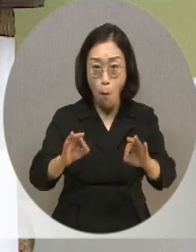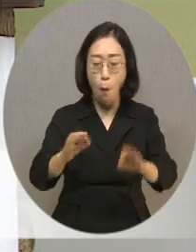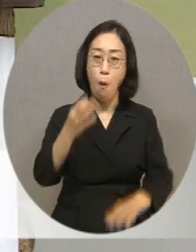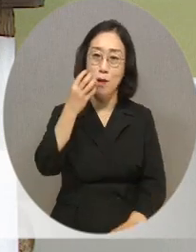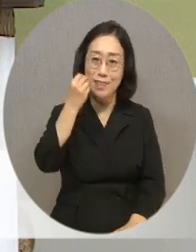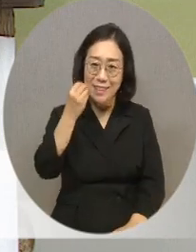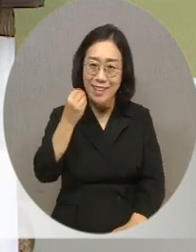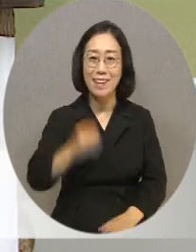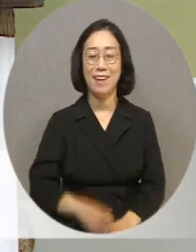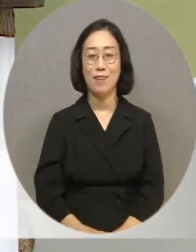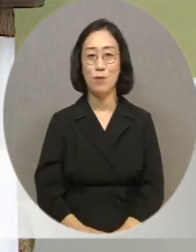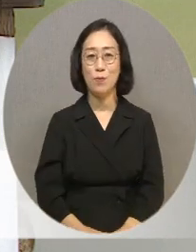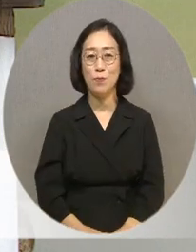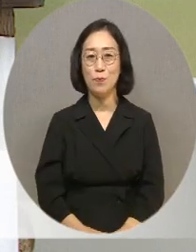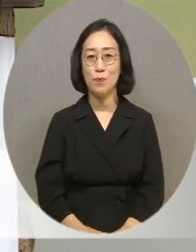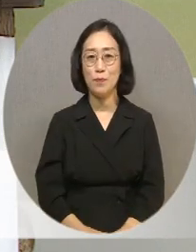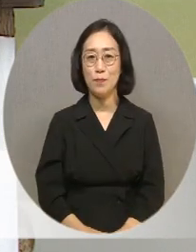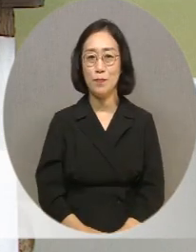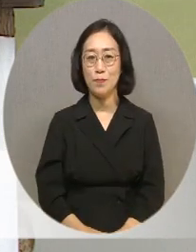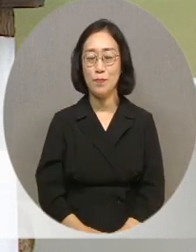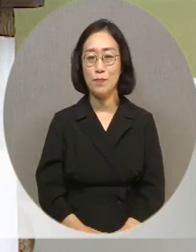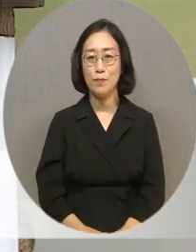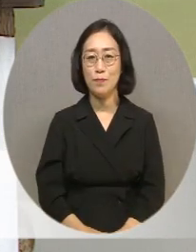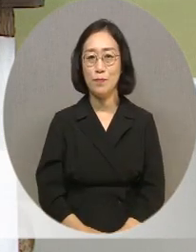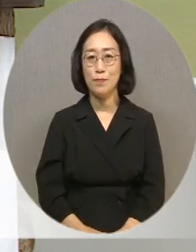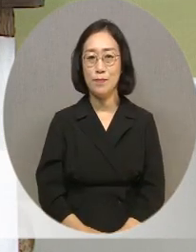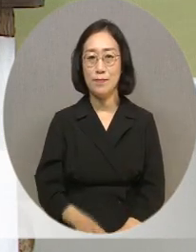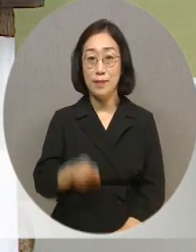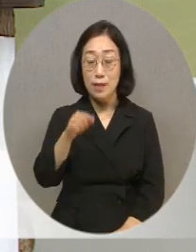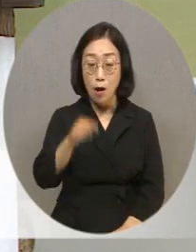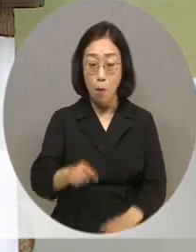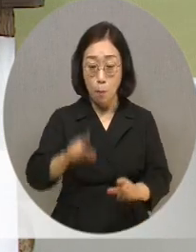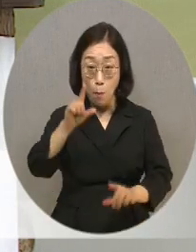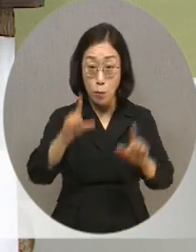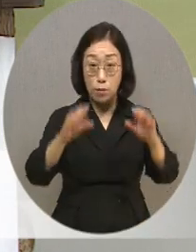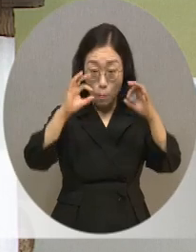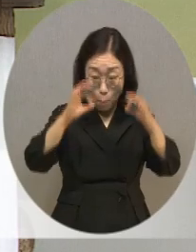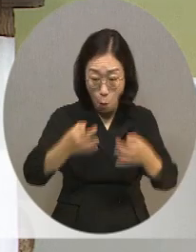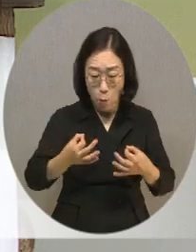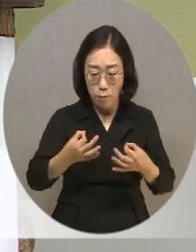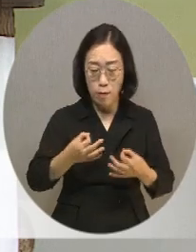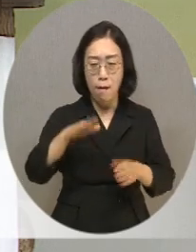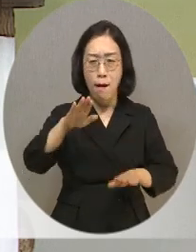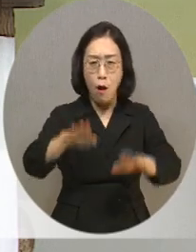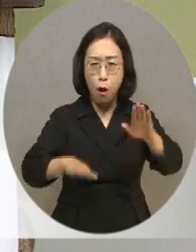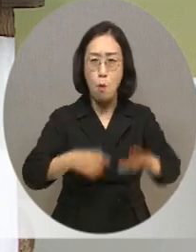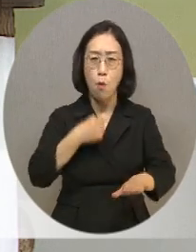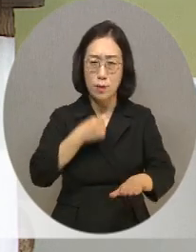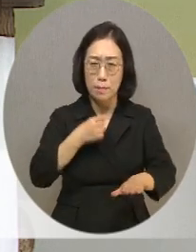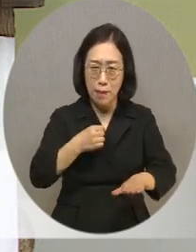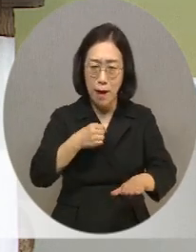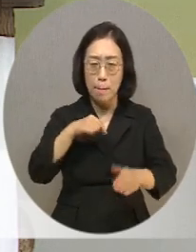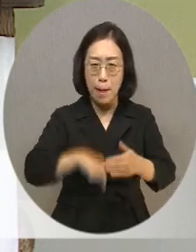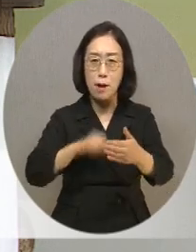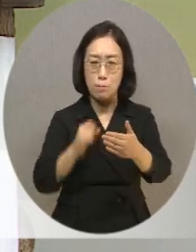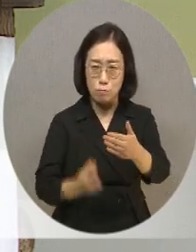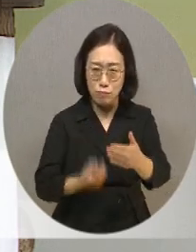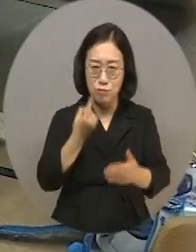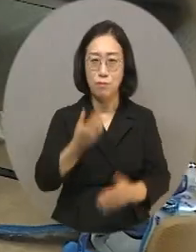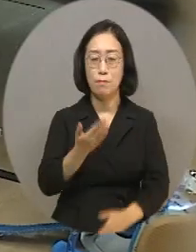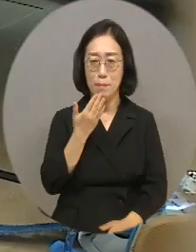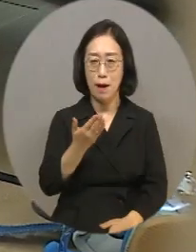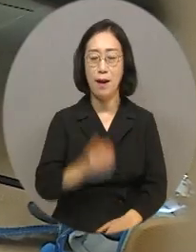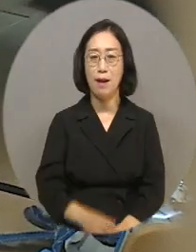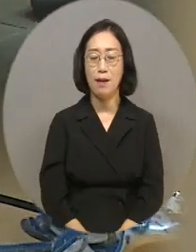신기해하기도 했고 그리고 이제 그런 모습을 자기가 보면서 보행에 대해서 스스로 동기부여가 됐을 것